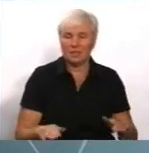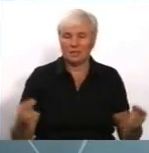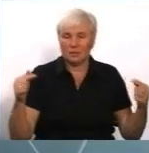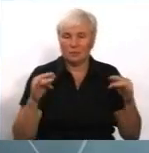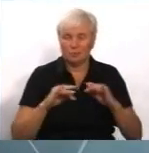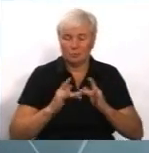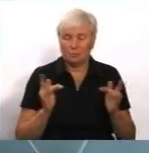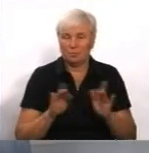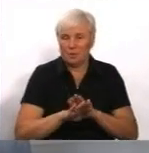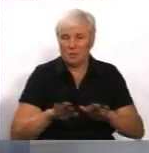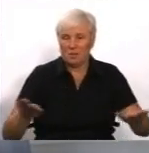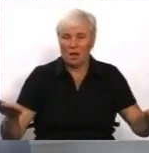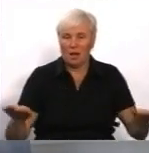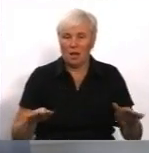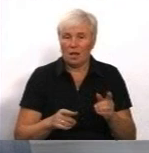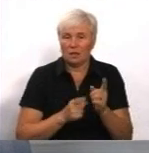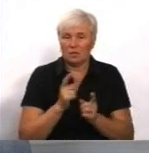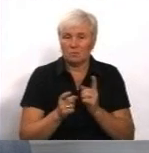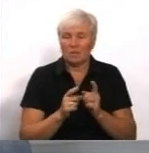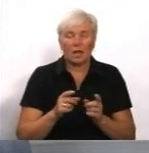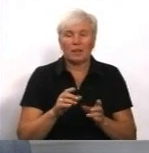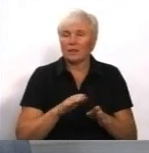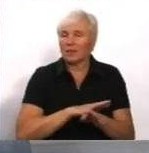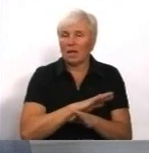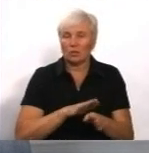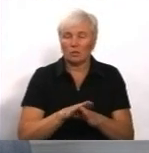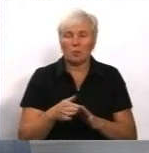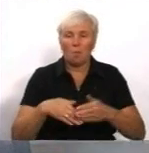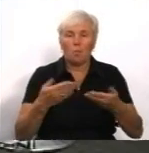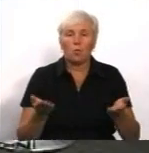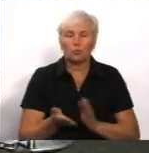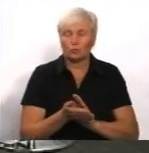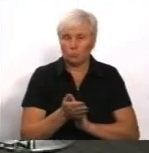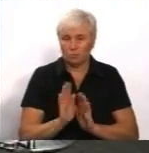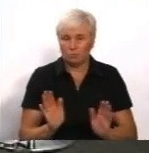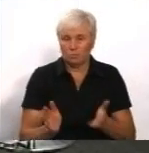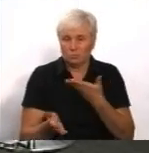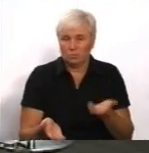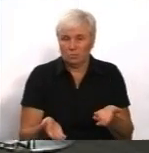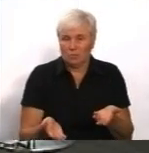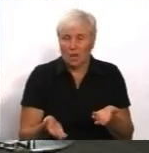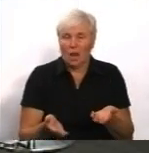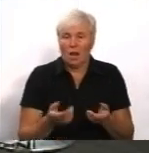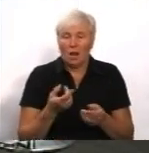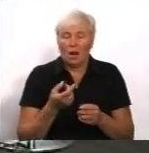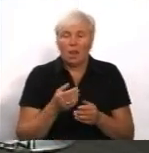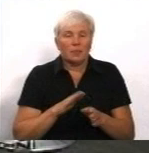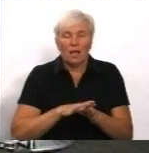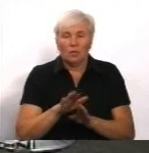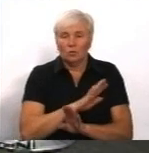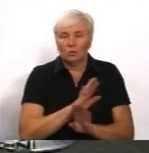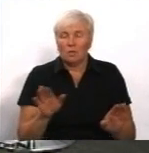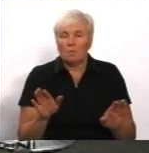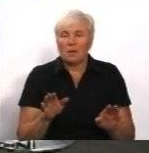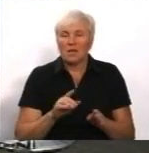заміни білизни, недотримання вимог миття посуду, за цим обов'язково ми дивимося. Недотримання